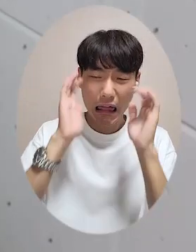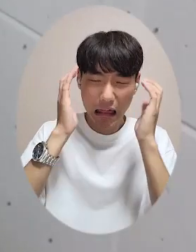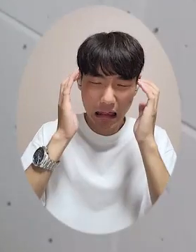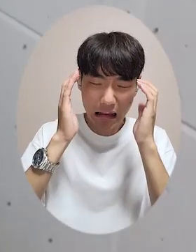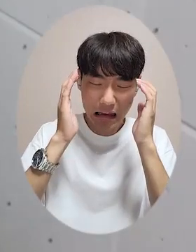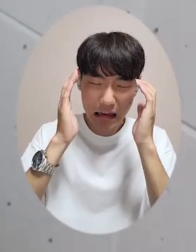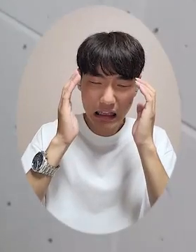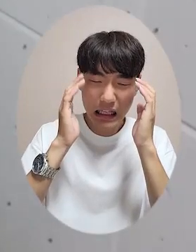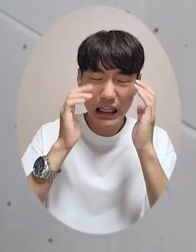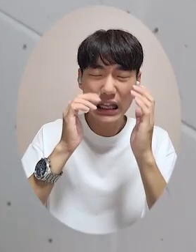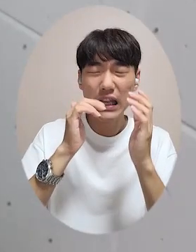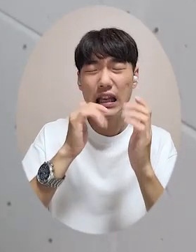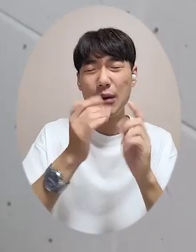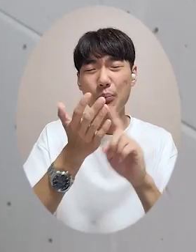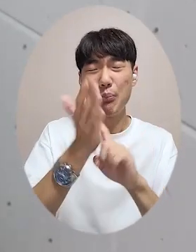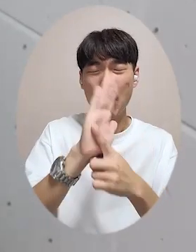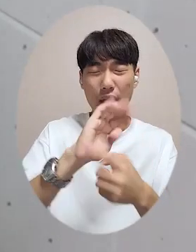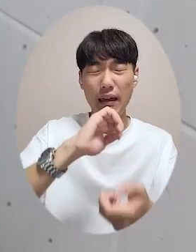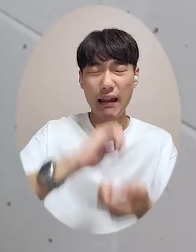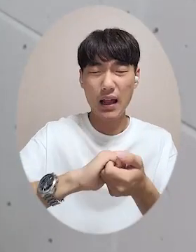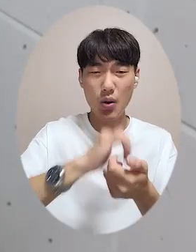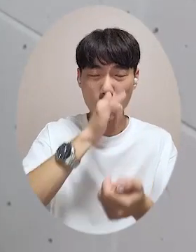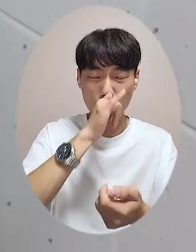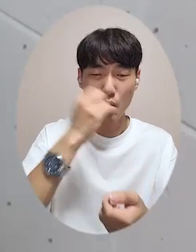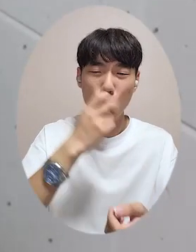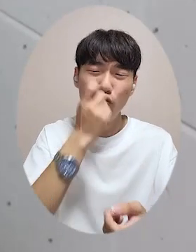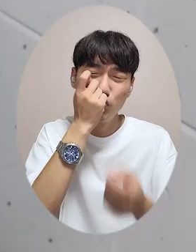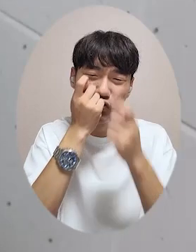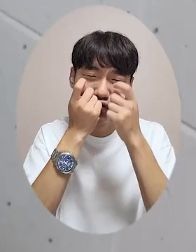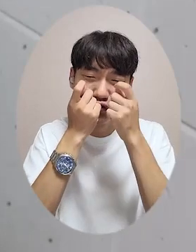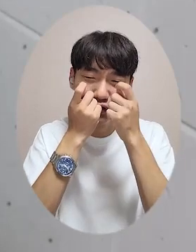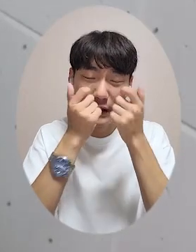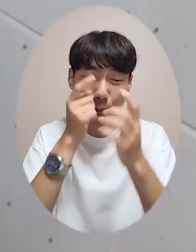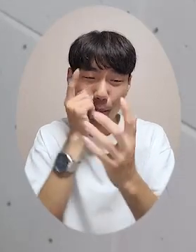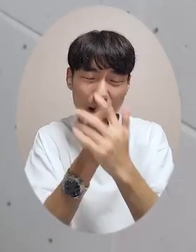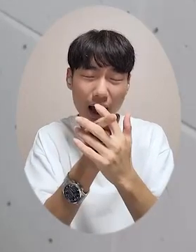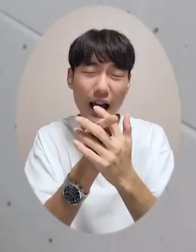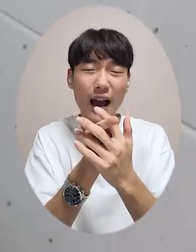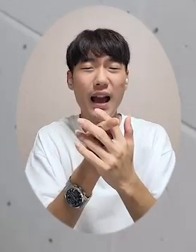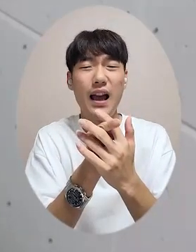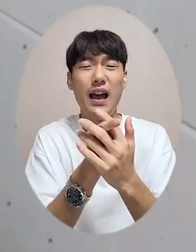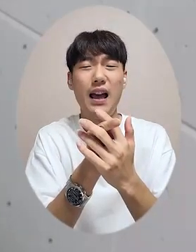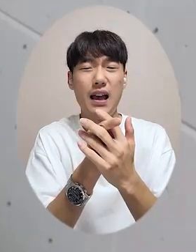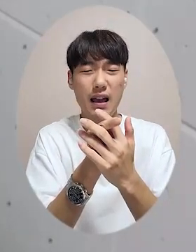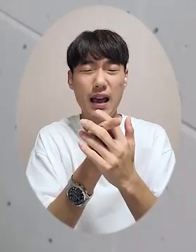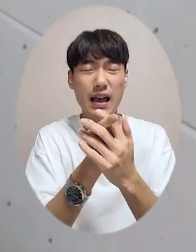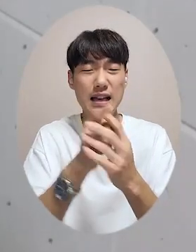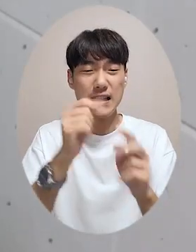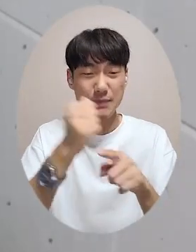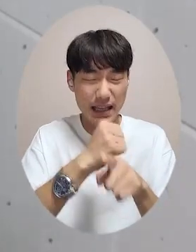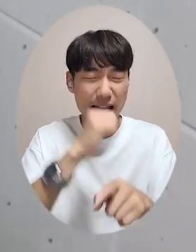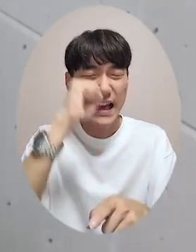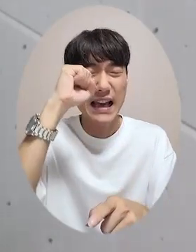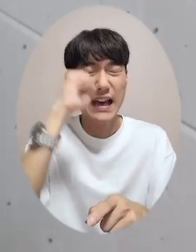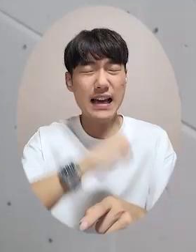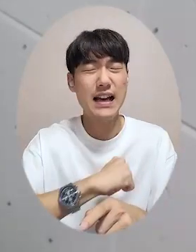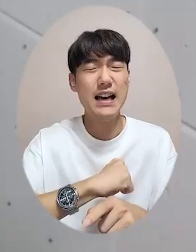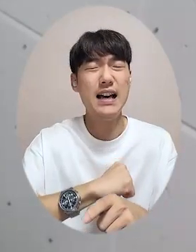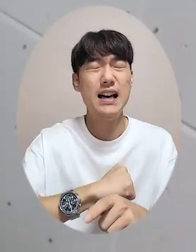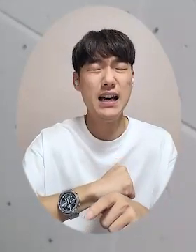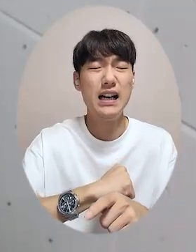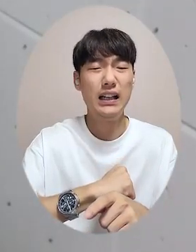그리고 약간 눈치로 보기 때문에 그러니까 눈치로 이제 보고 '아 이런 뜻이구나.'라고 이제